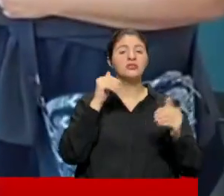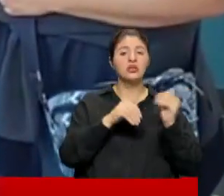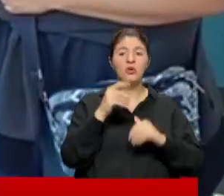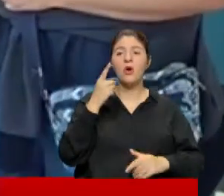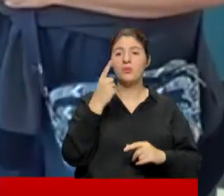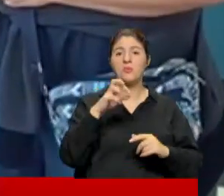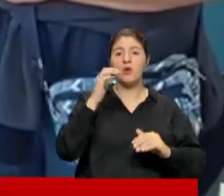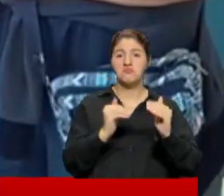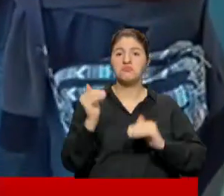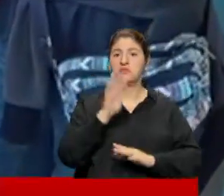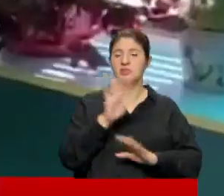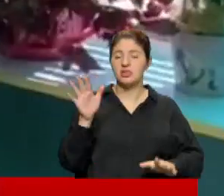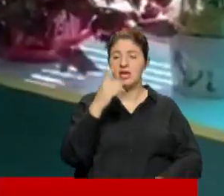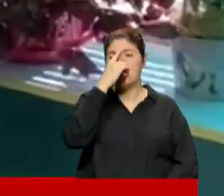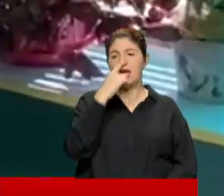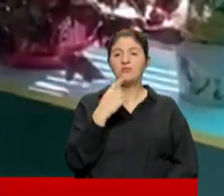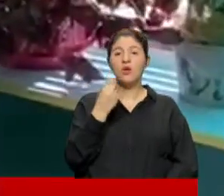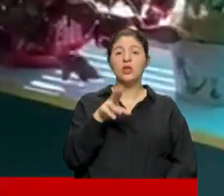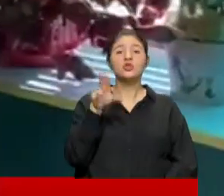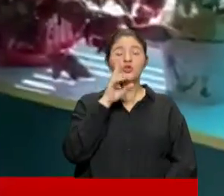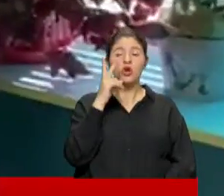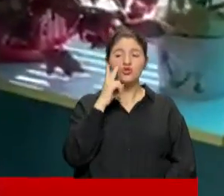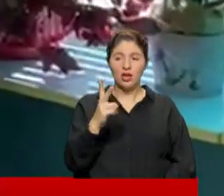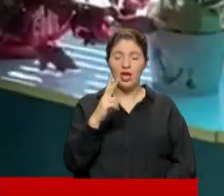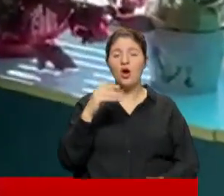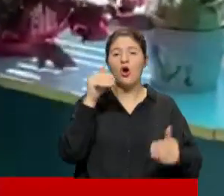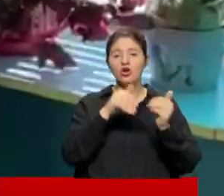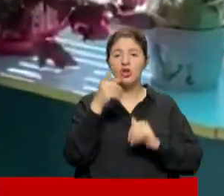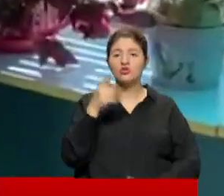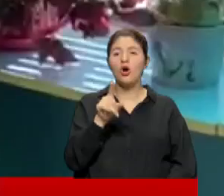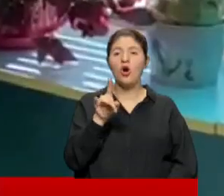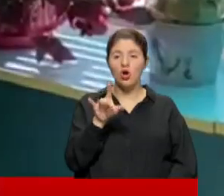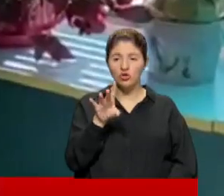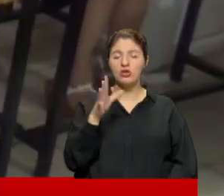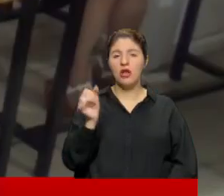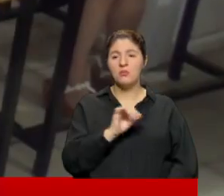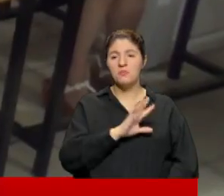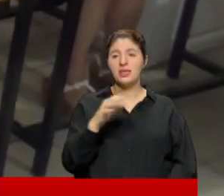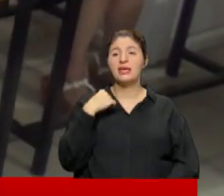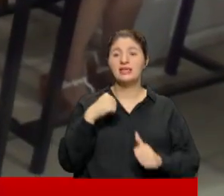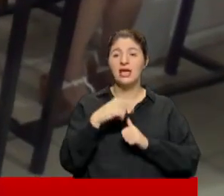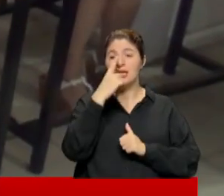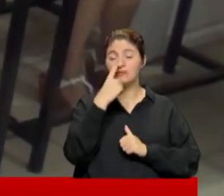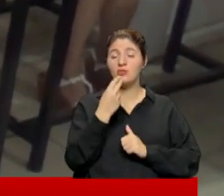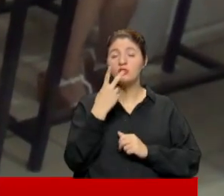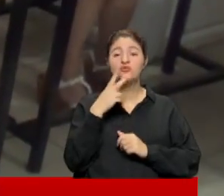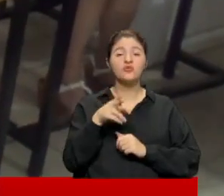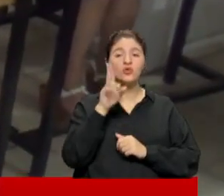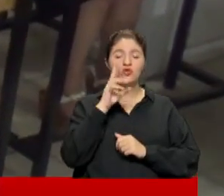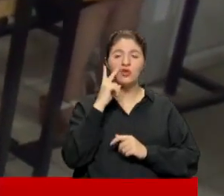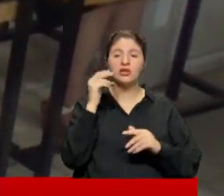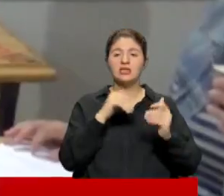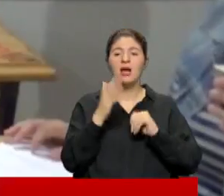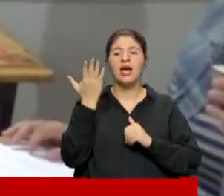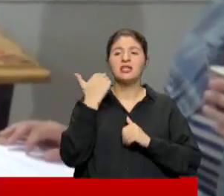oylarını bir puan daha artırdı resmi olmayan sonuçlara göre Oyların % 144'ün aldı Yine resmi olmayan sonuçlara göre